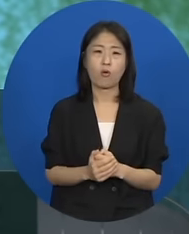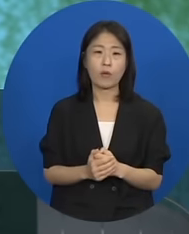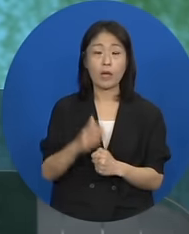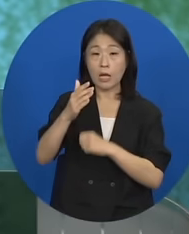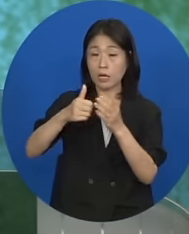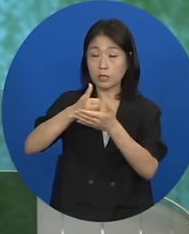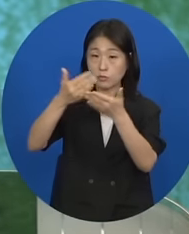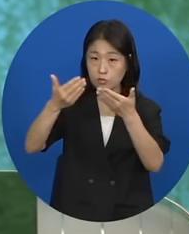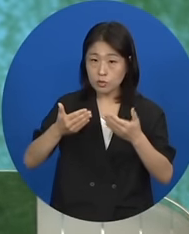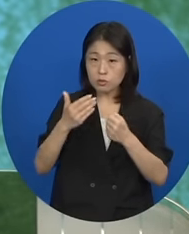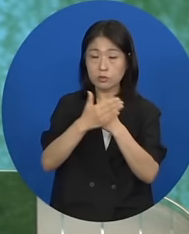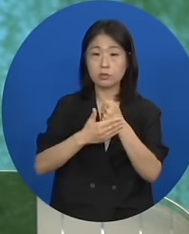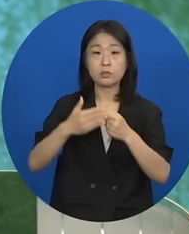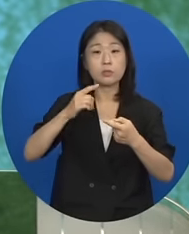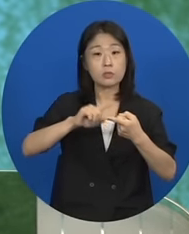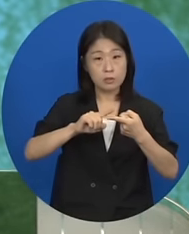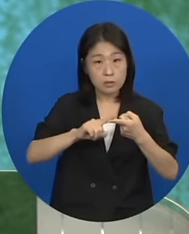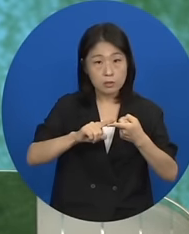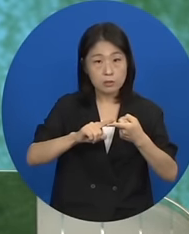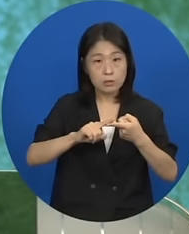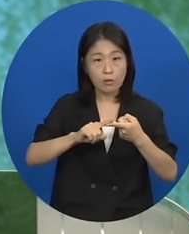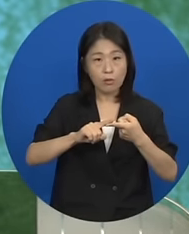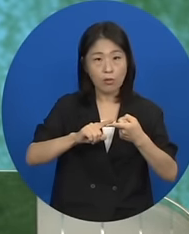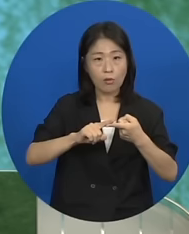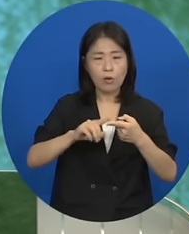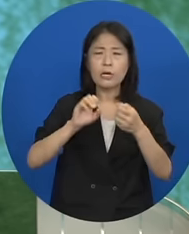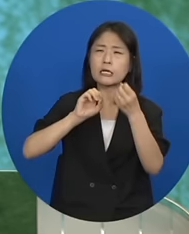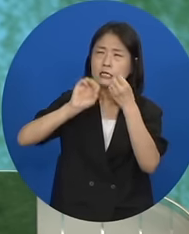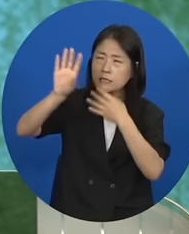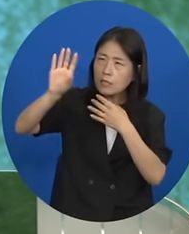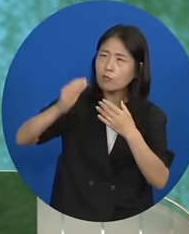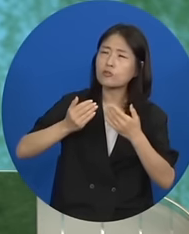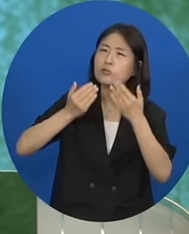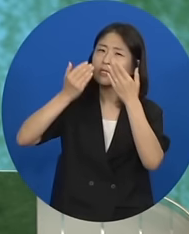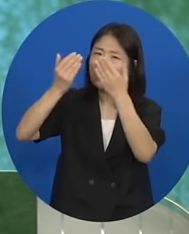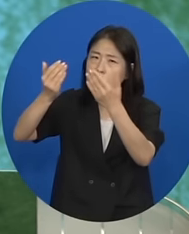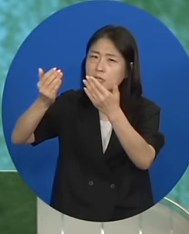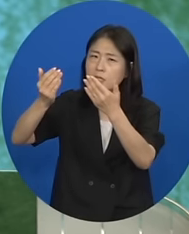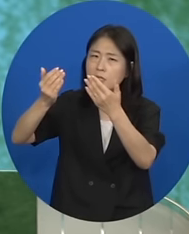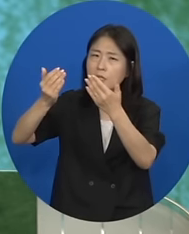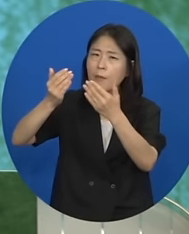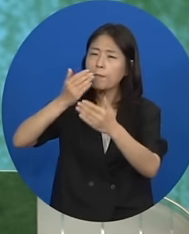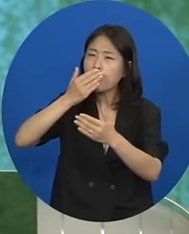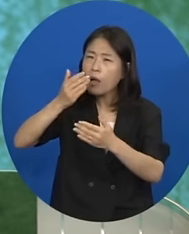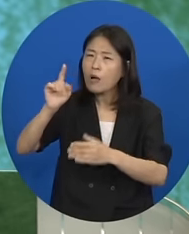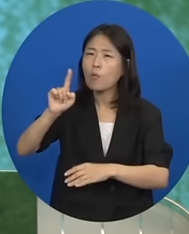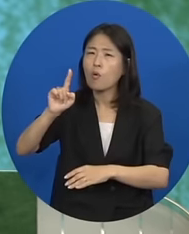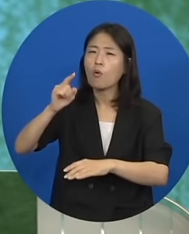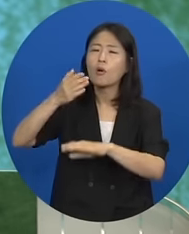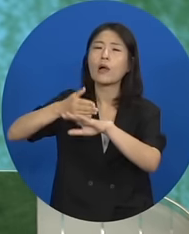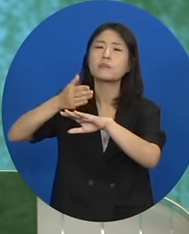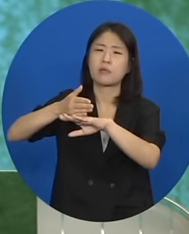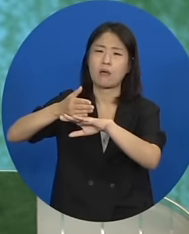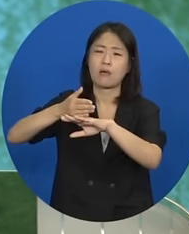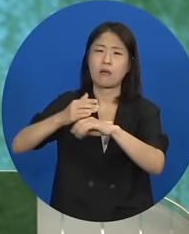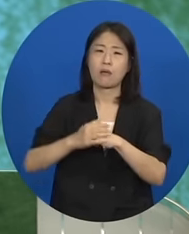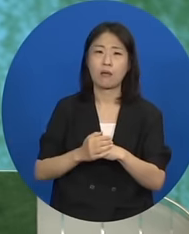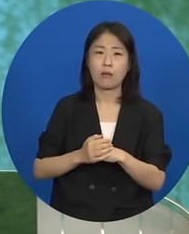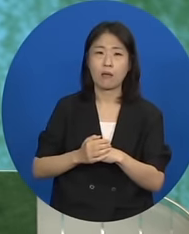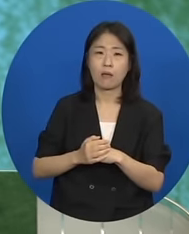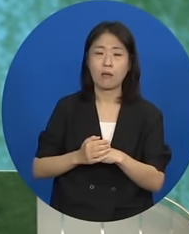대한 마땅한 응답으로 드릴 수 있는 것이 감사라고 하는 것입니다 우리에게 은혜를